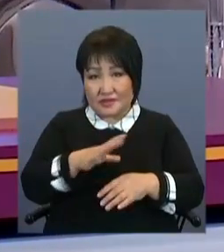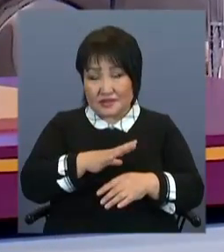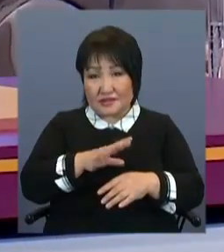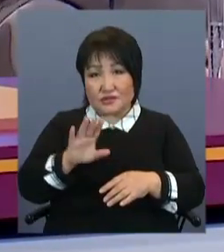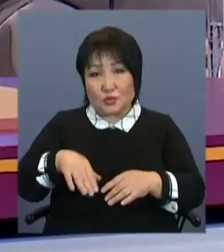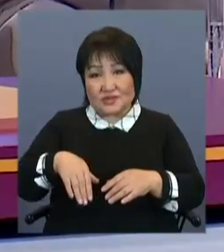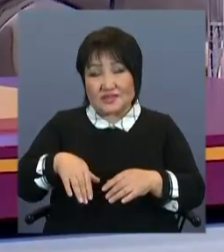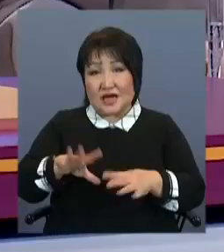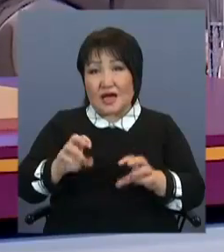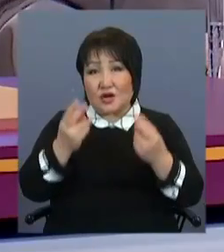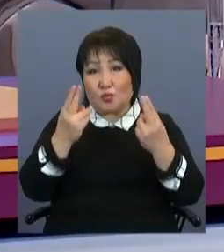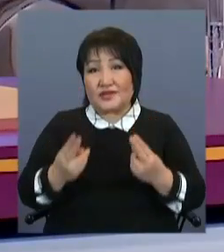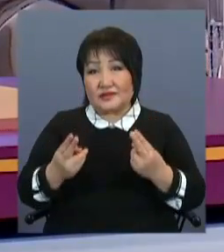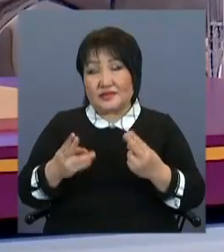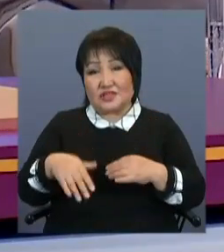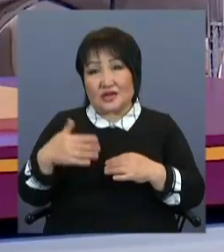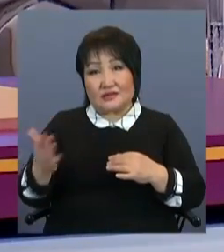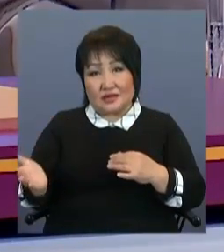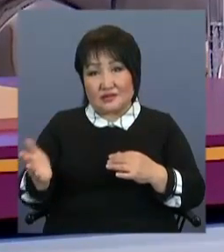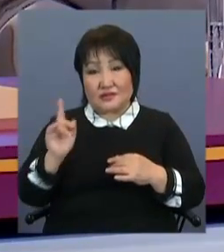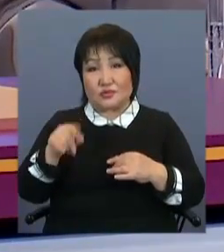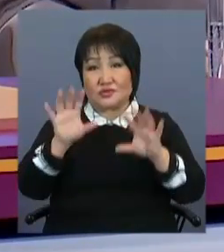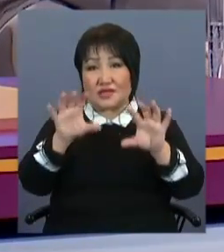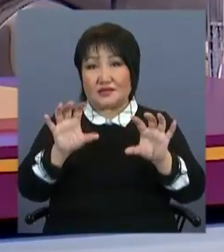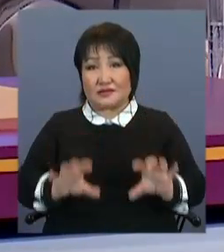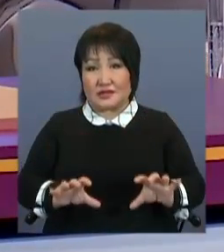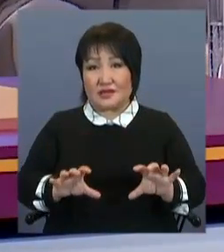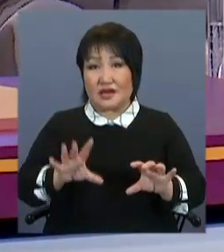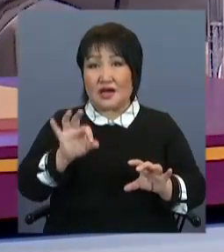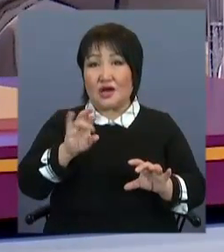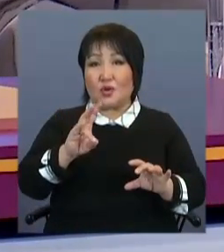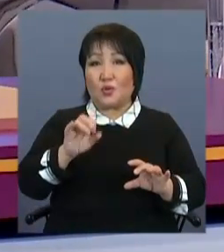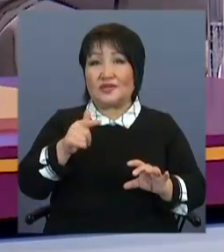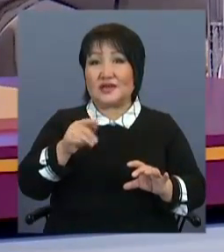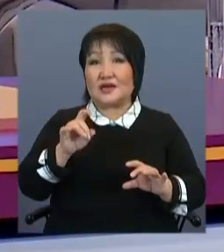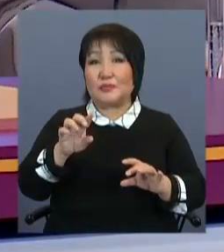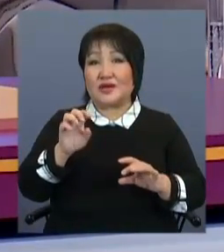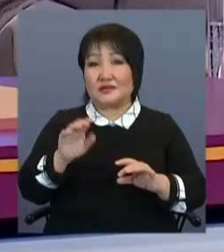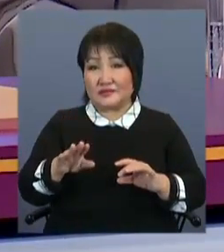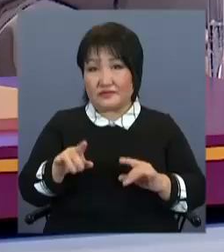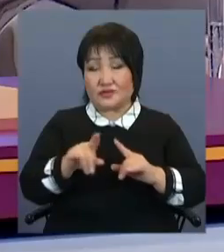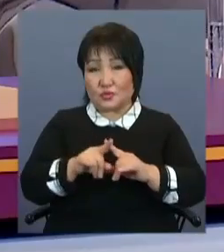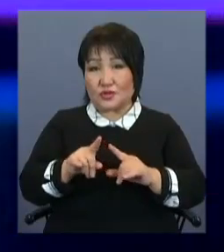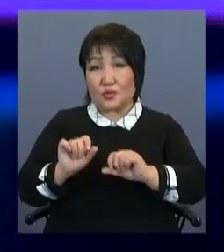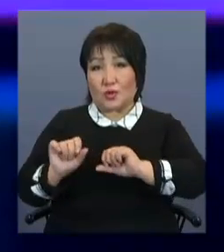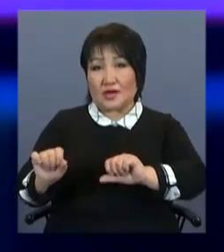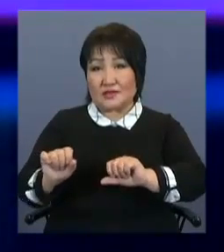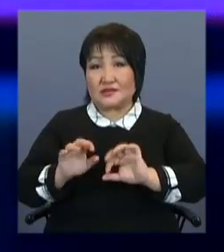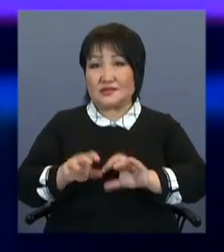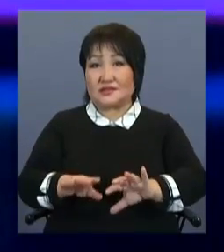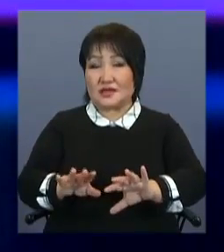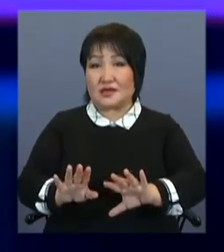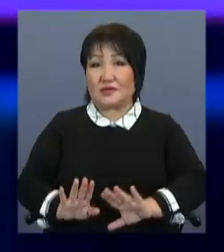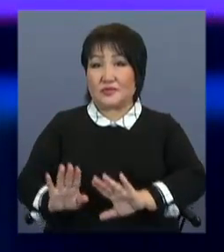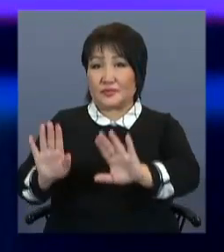әлеуметтік жағынан ол заңды тоқтар Оңғарбайұлы Әубәкіров ағаларын қорғаныс министрінің орынбасары соғыс қорғады.